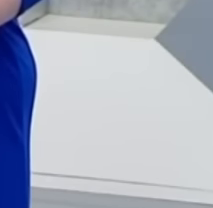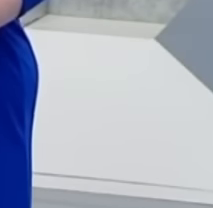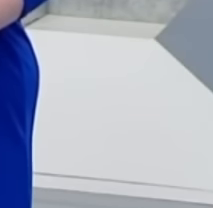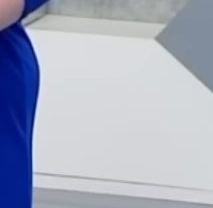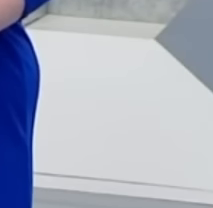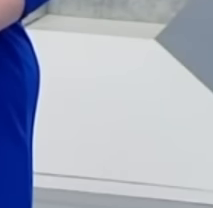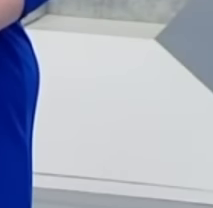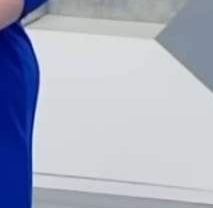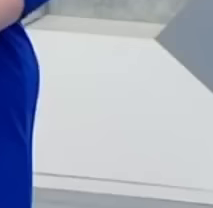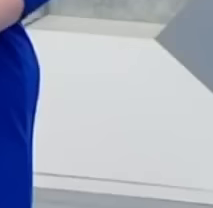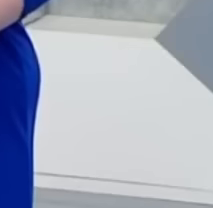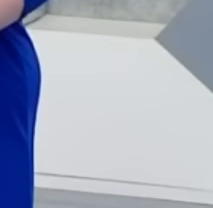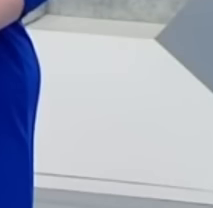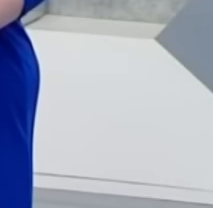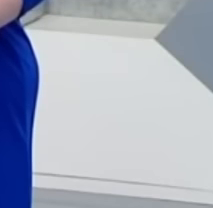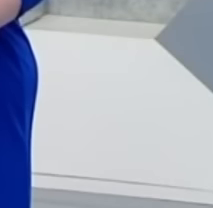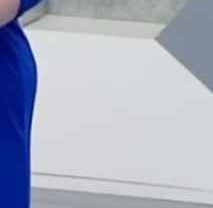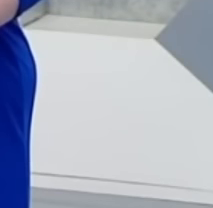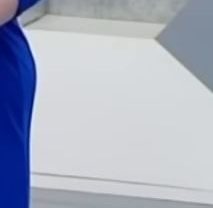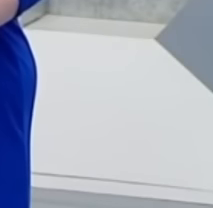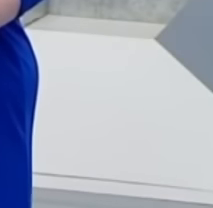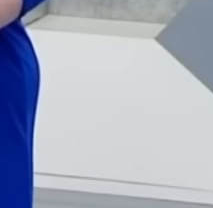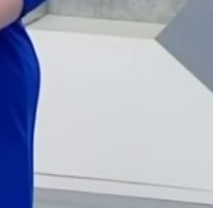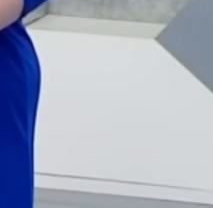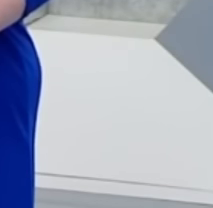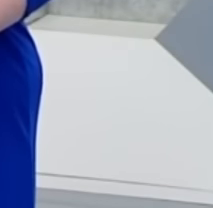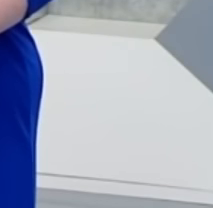mga kapuso naman abroad, subaybayan nyo kami sa